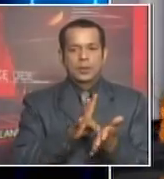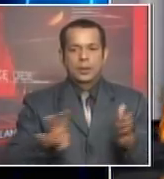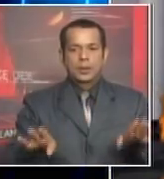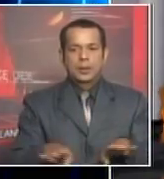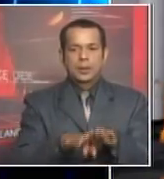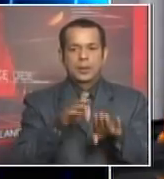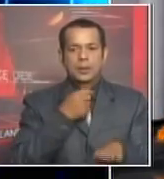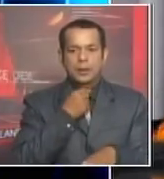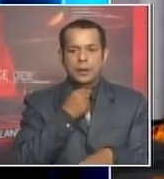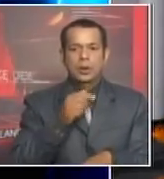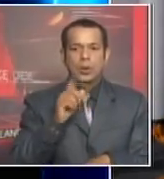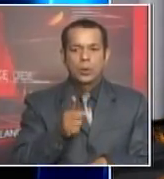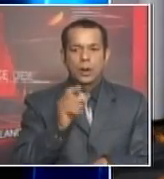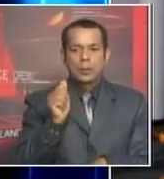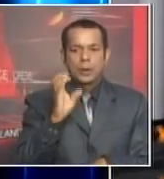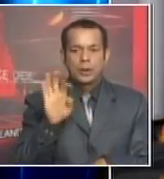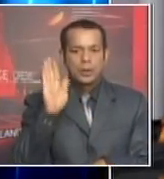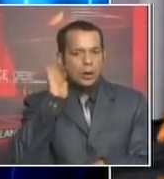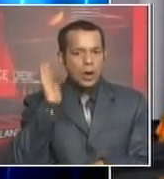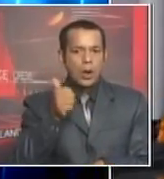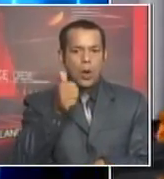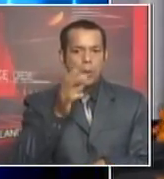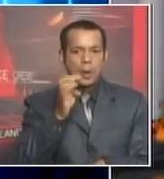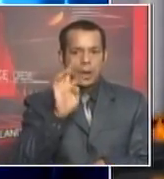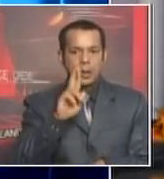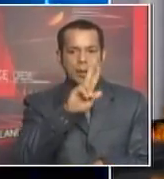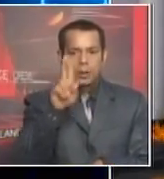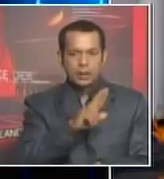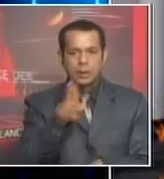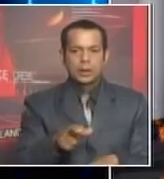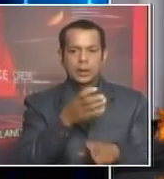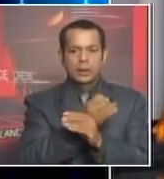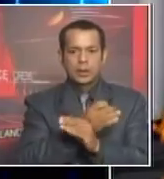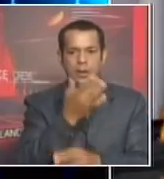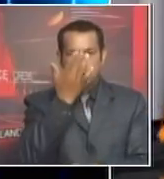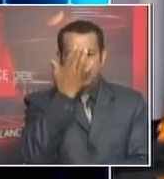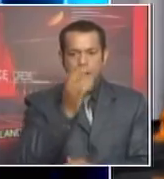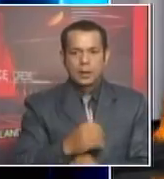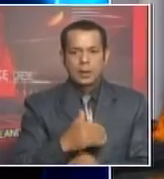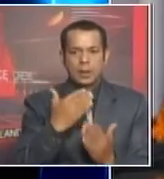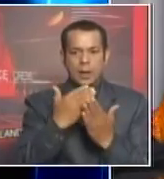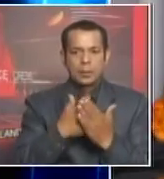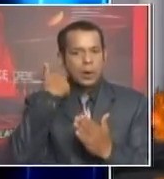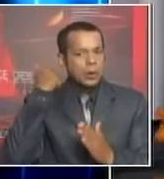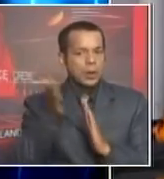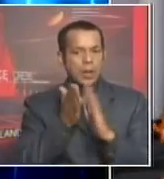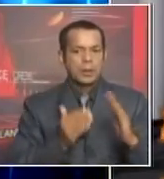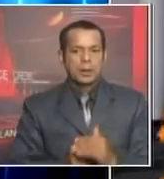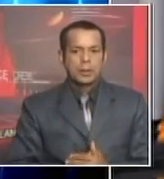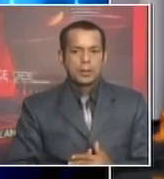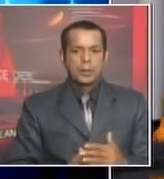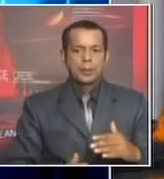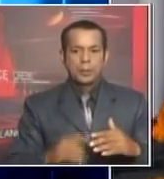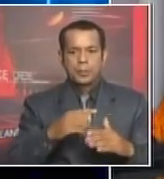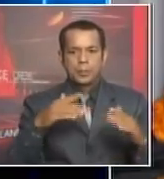एक्युरेसी ब्यालेन्स क्रेडिबिलिटी यो हो एबिसी न्युज। म अमीर र साङ्केतिक समाचारमा हुनुहुन्छ टिकाराम लामिछाने। कार्यक्रम हो हट न्युज एक्सप्रेस।